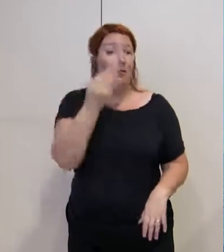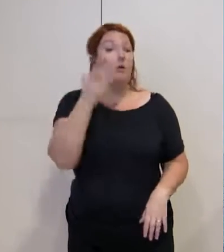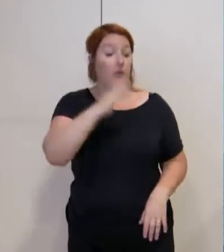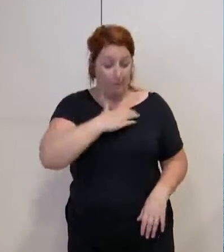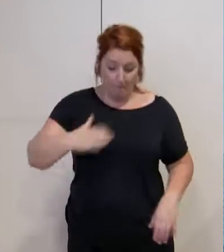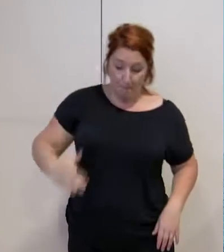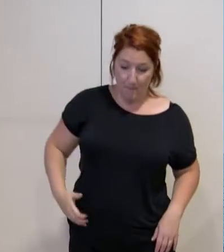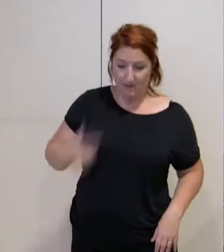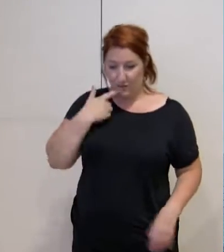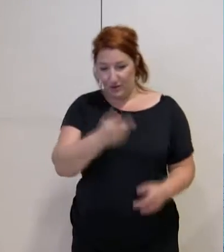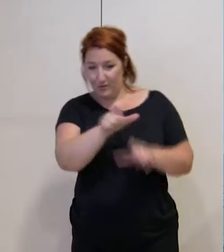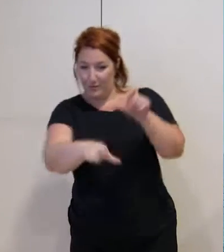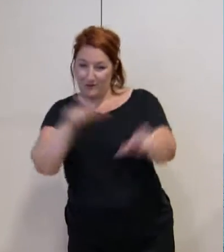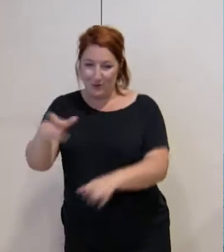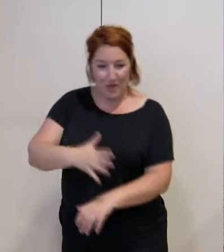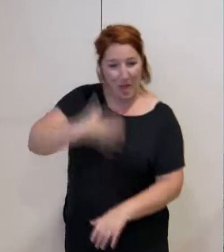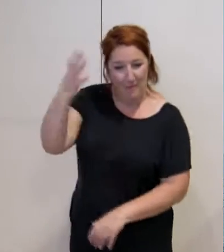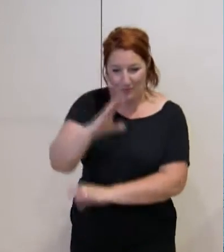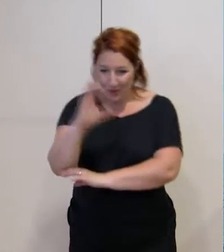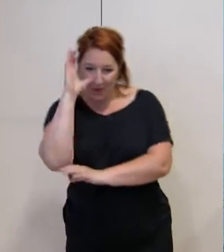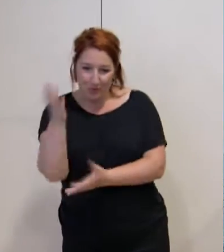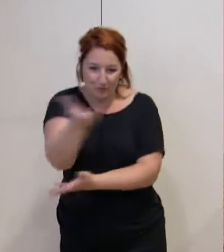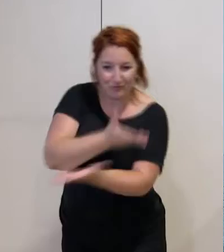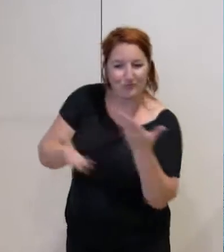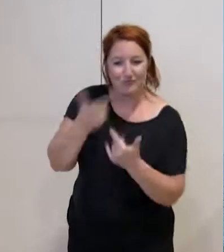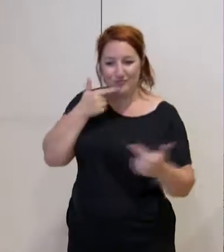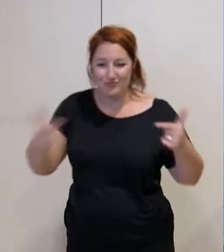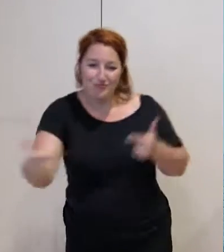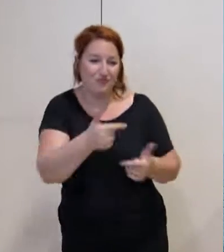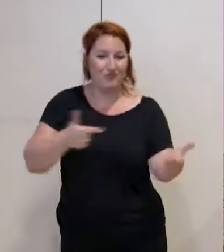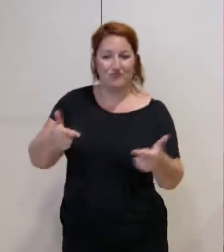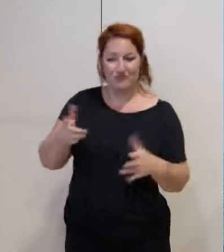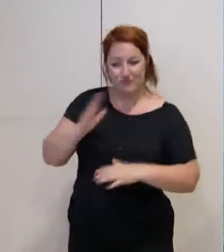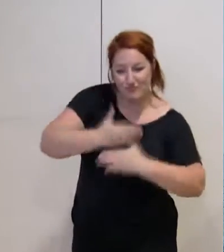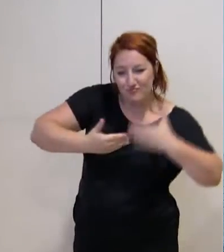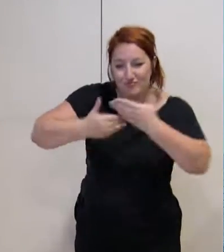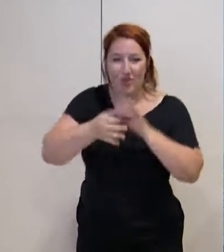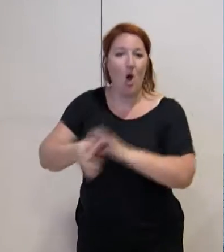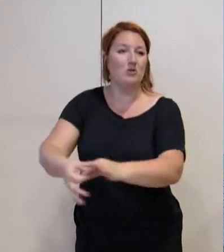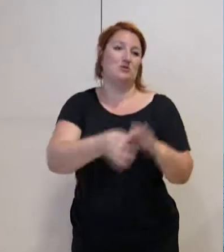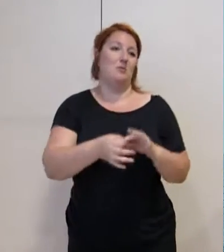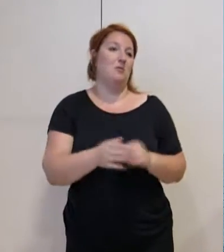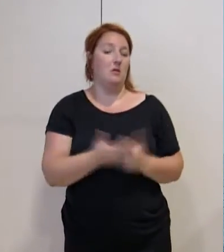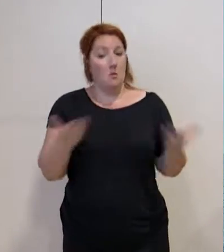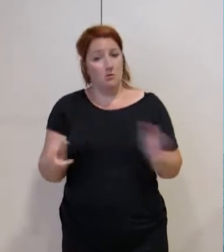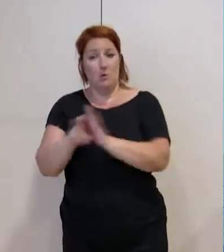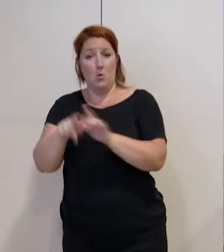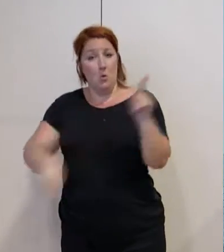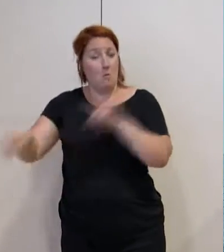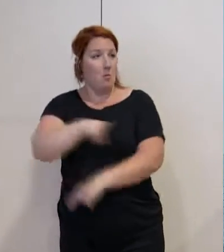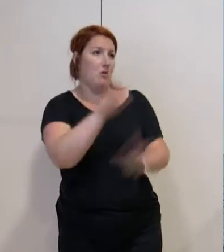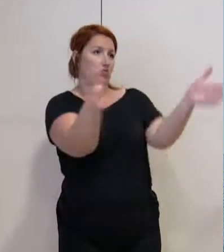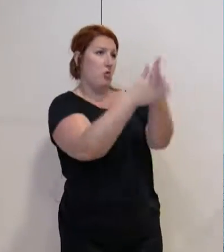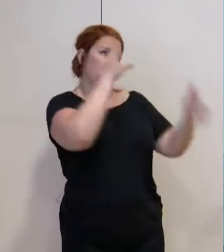aimer les gens, les aimer, c'est aussi les écouter, échanger, discuter, construire ensemble. Parce qu'aujourd'hui, les Grenoblois vous demandent de les